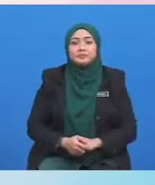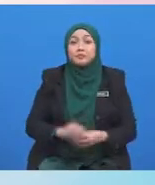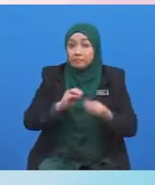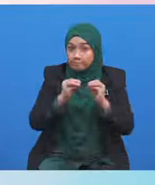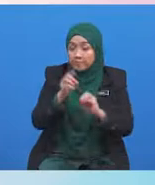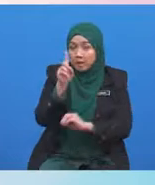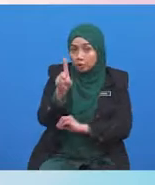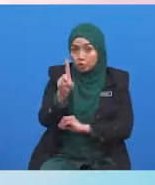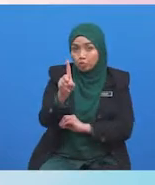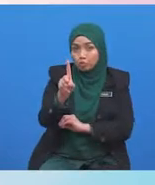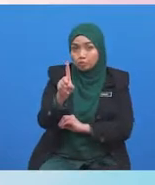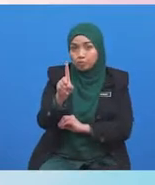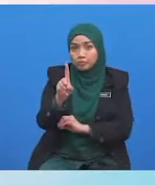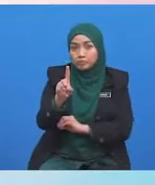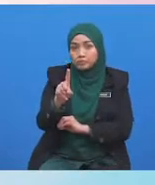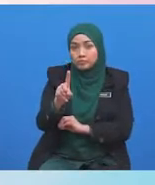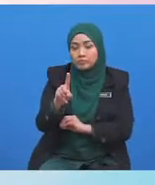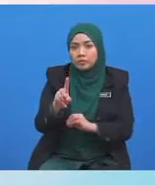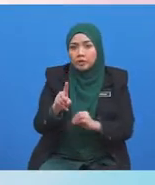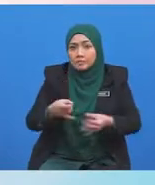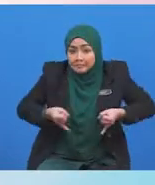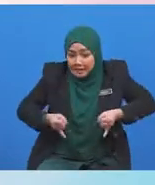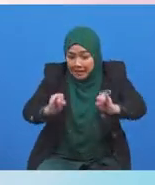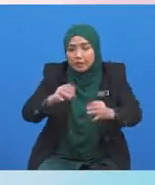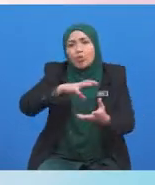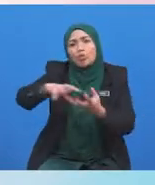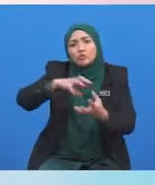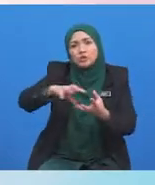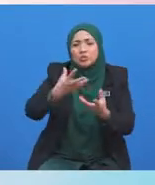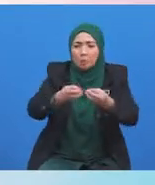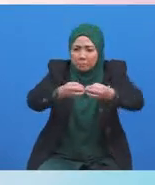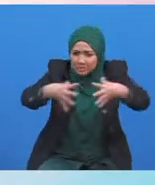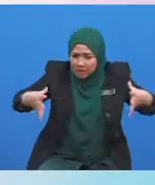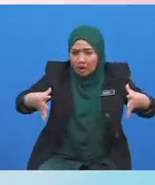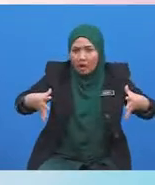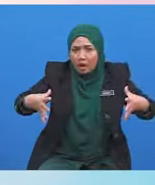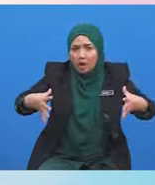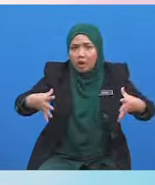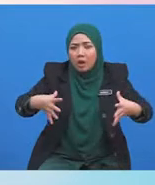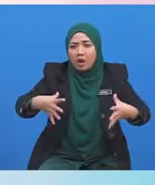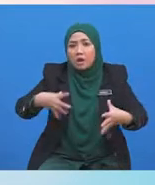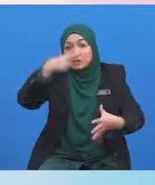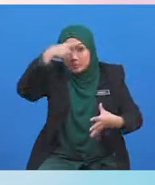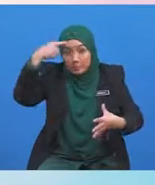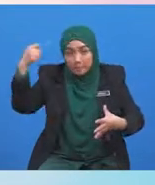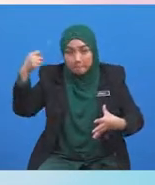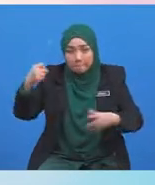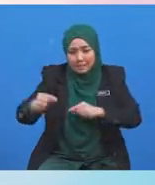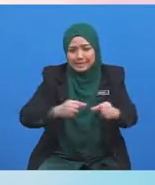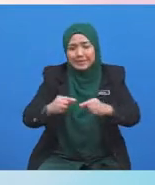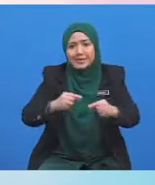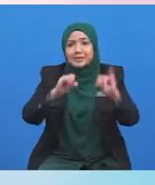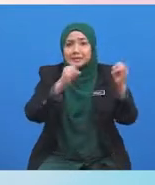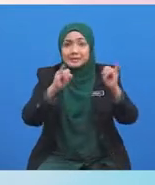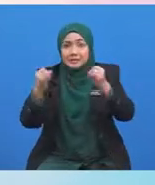Kesan pertama ialah apabila jalan rosak, pecah atau retak akibat pergerakan jisim,